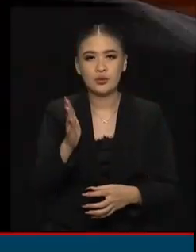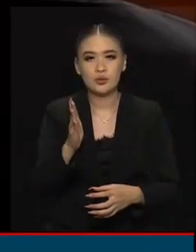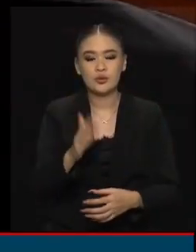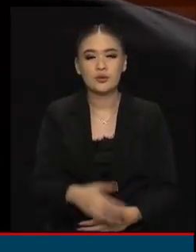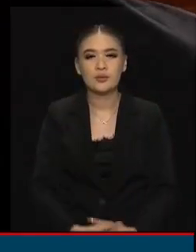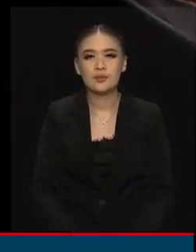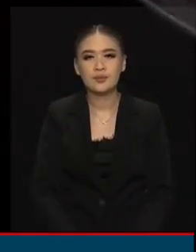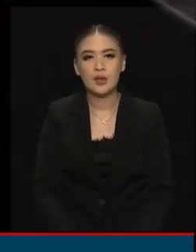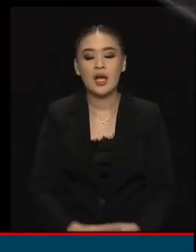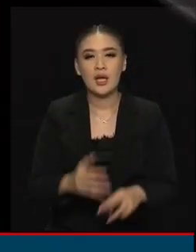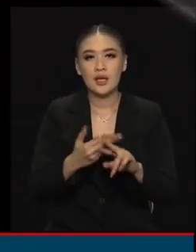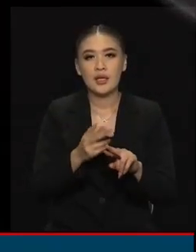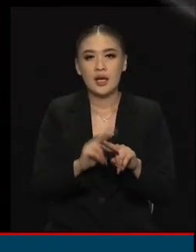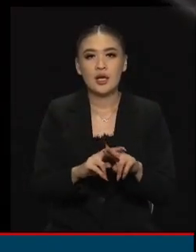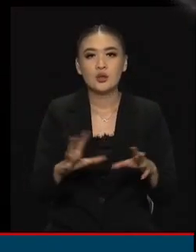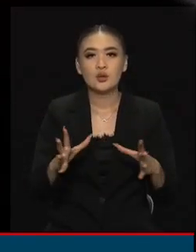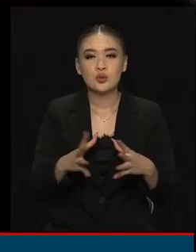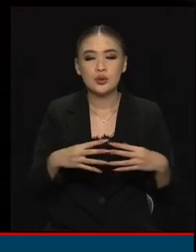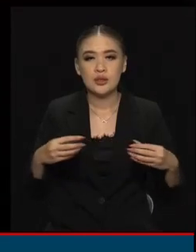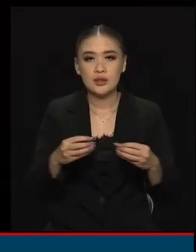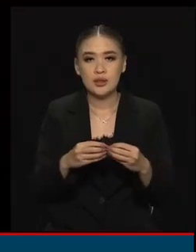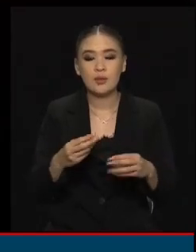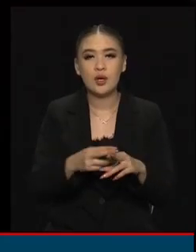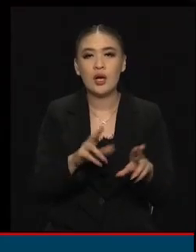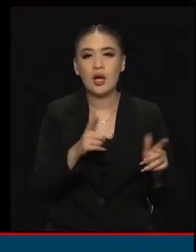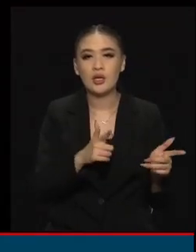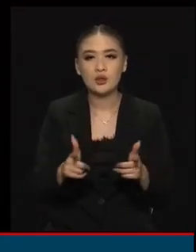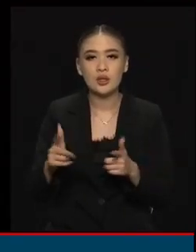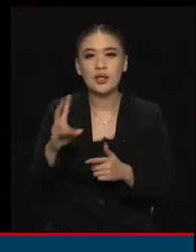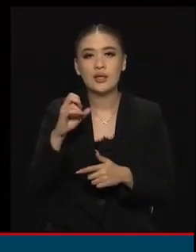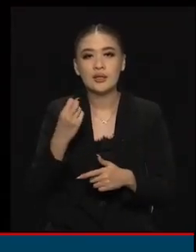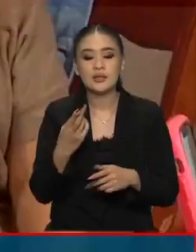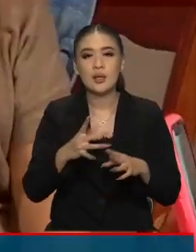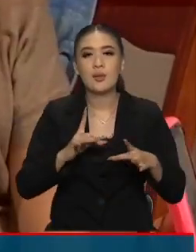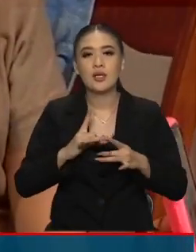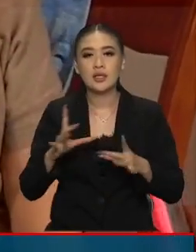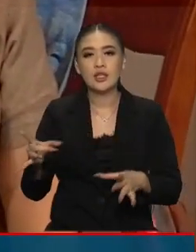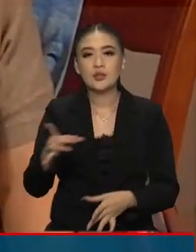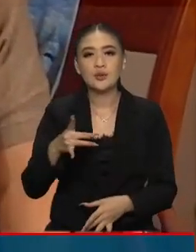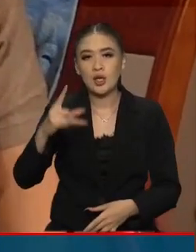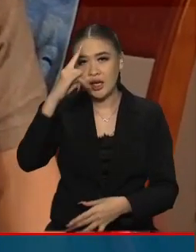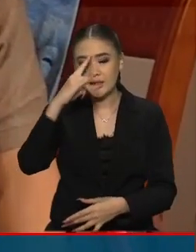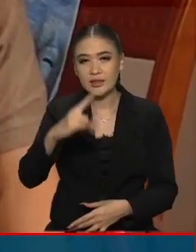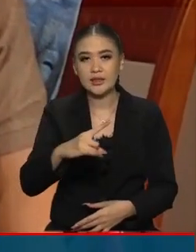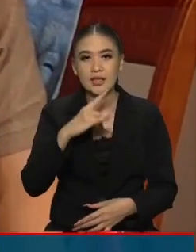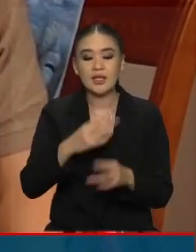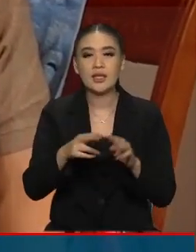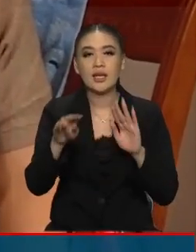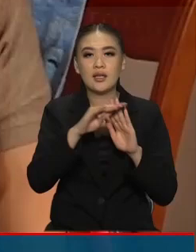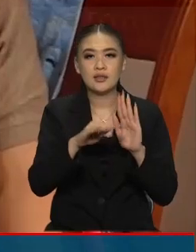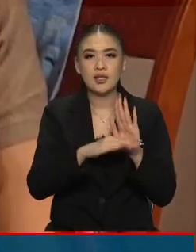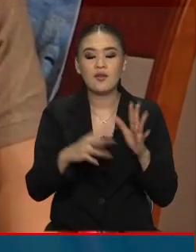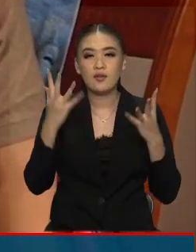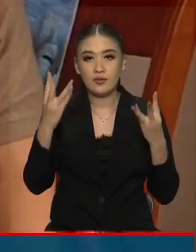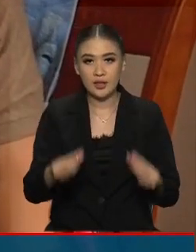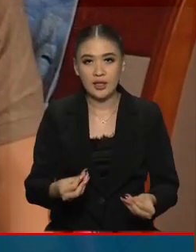прис со своей дружной семьёй Нина Егоровна готовится к национальному празднику Дню Республики Казахстан традиционно в этот